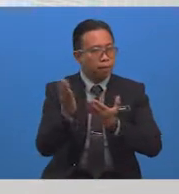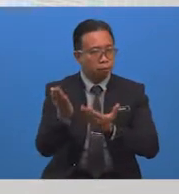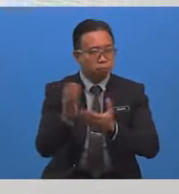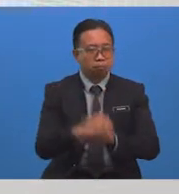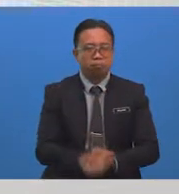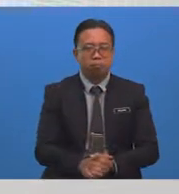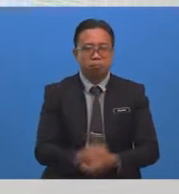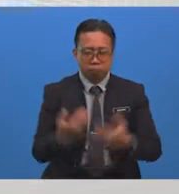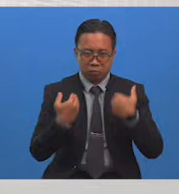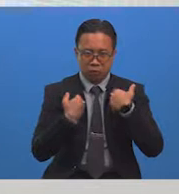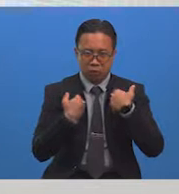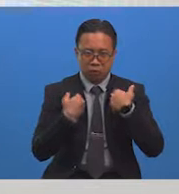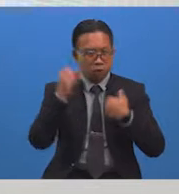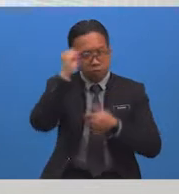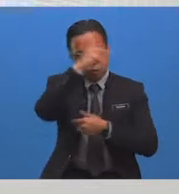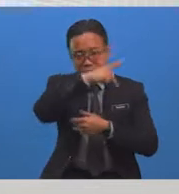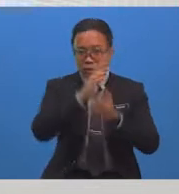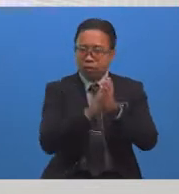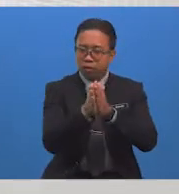mengamalkan sikap rajin